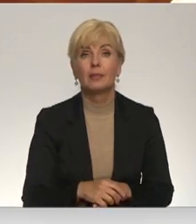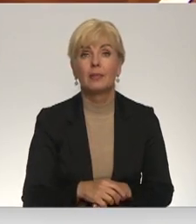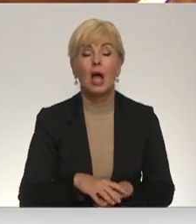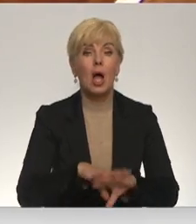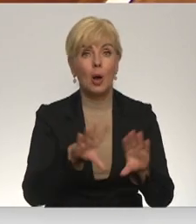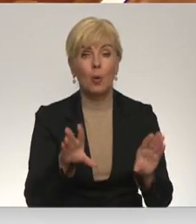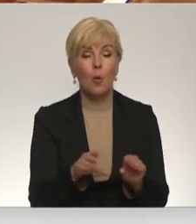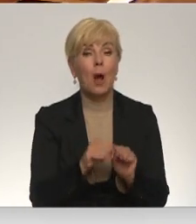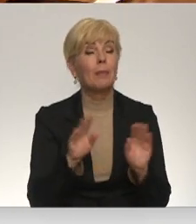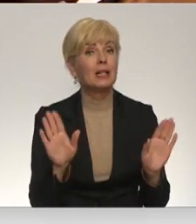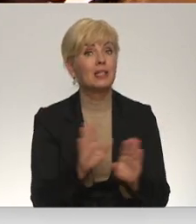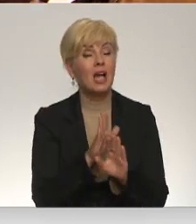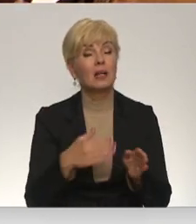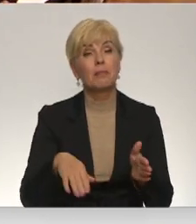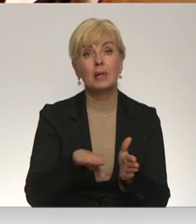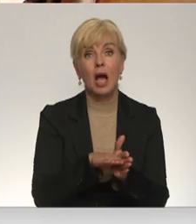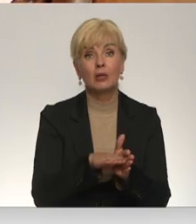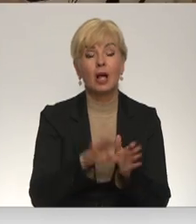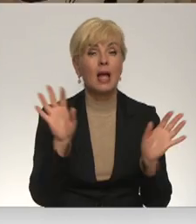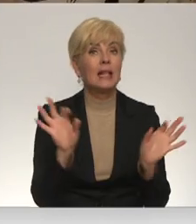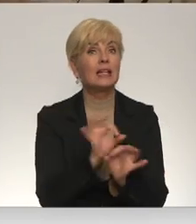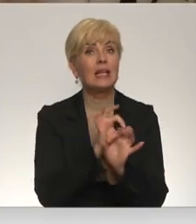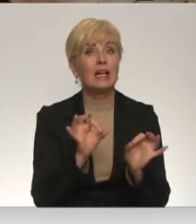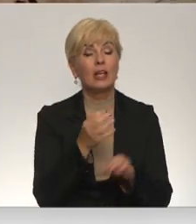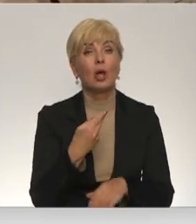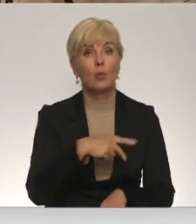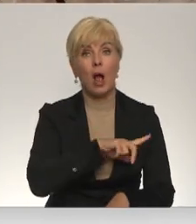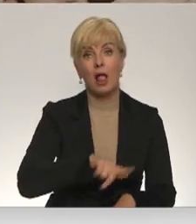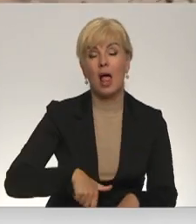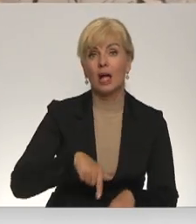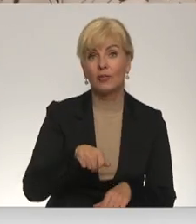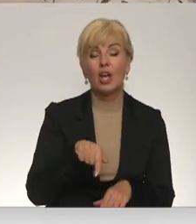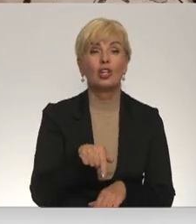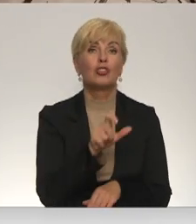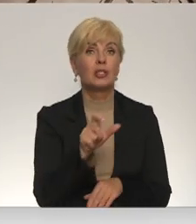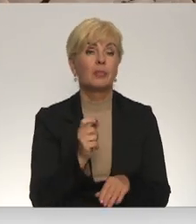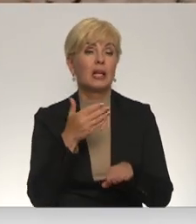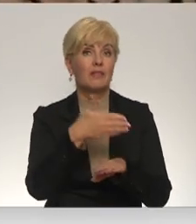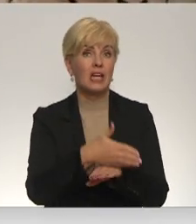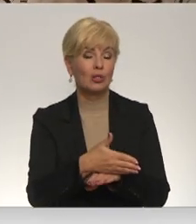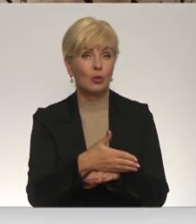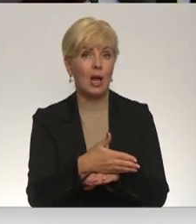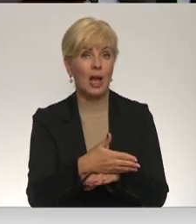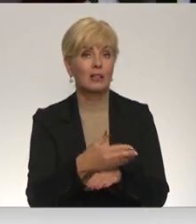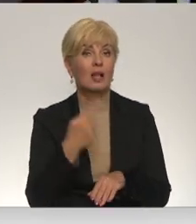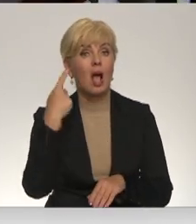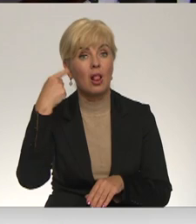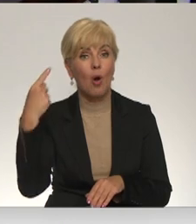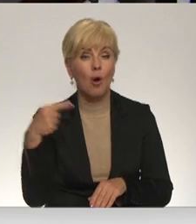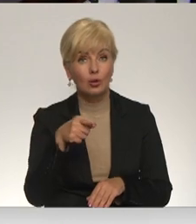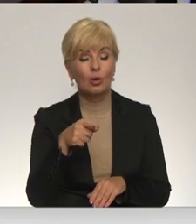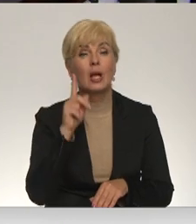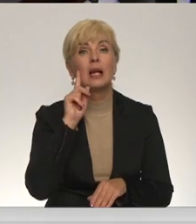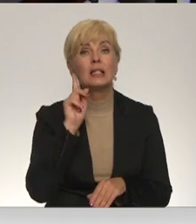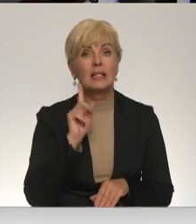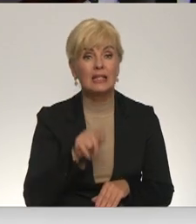Kopīgā sadziedāšanā piedalījās arī diriģents no Latvijas, kurš tajā brīdī viesojās Londonā. Diezgan zināms arī tā,